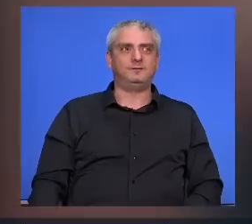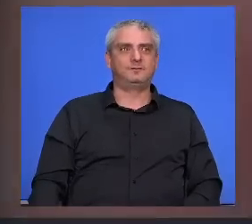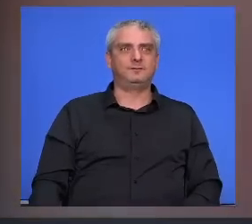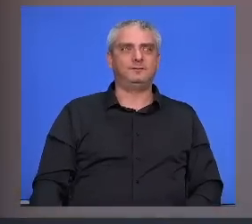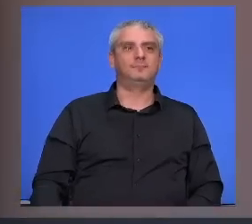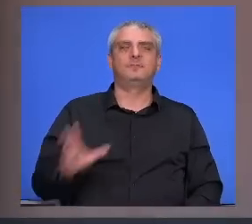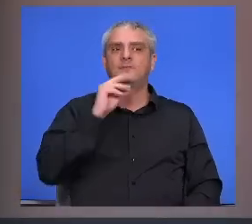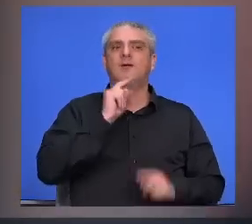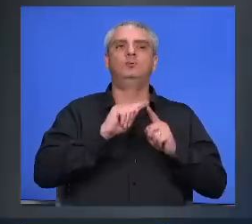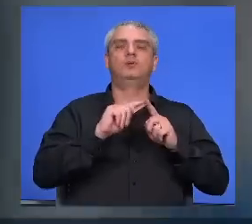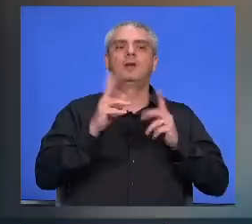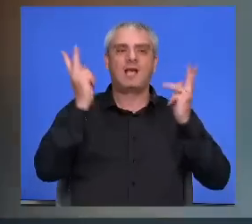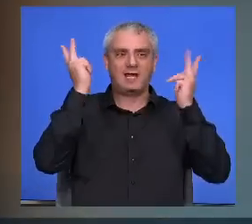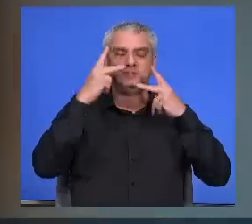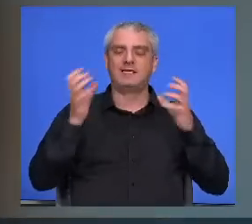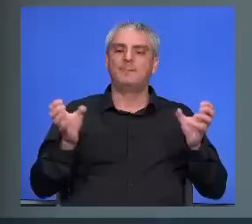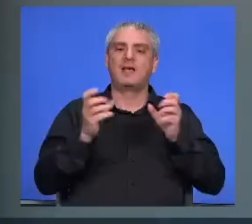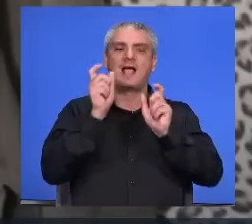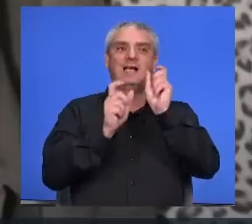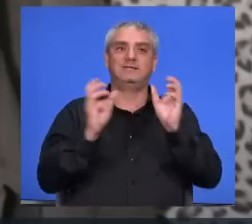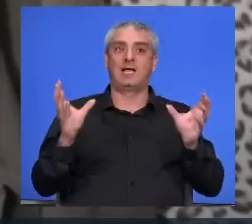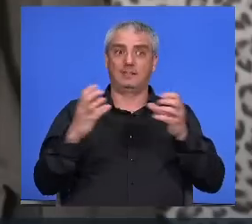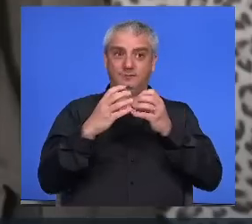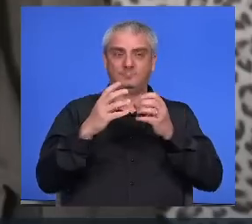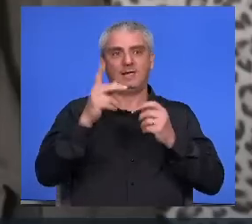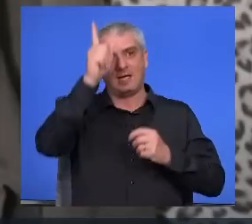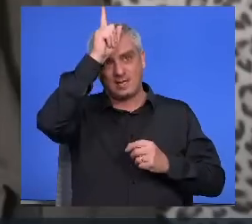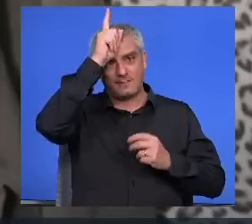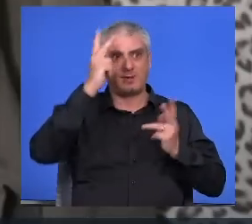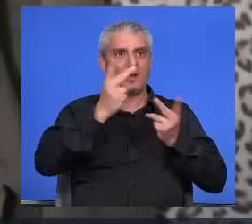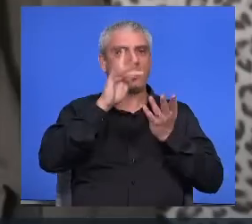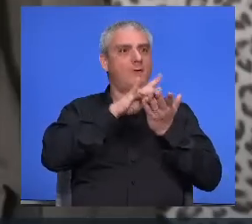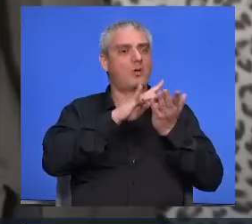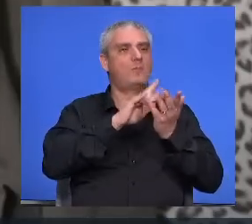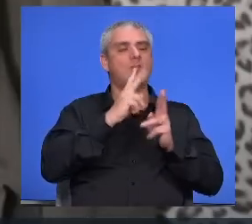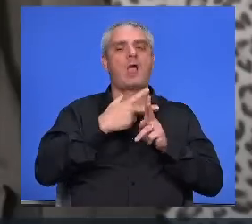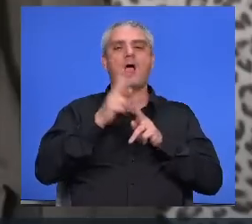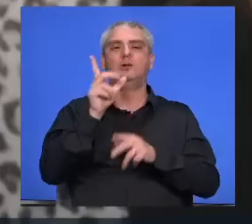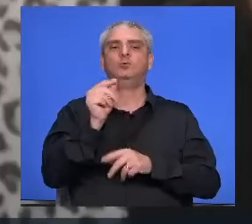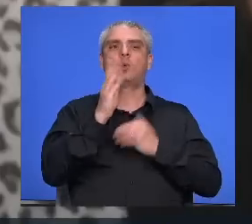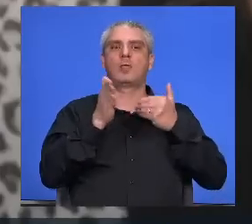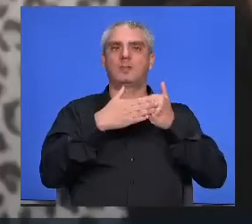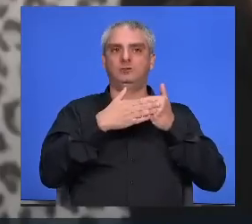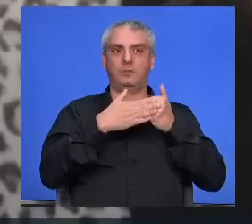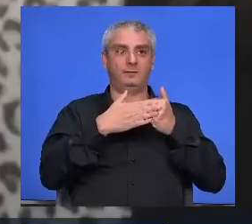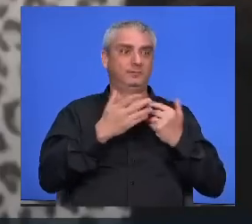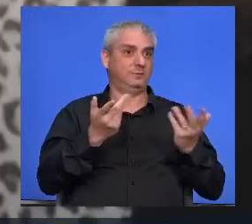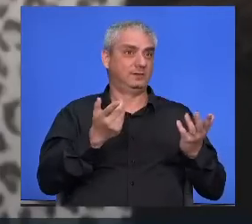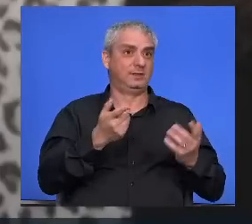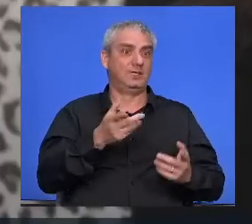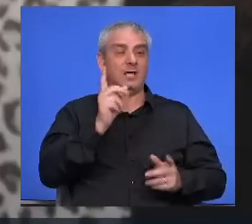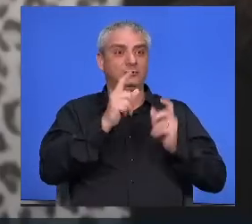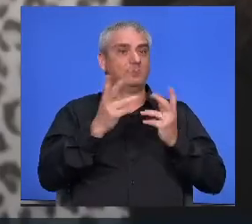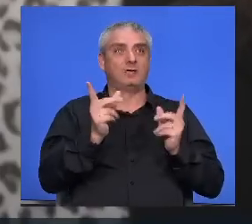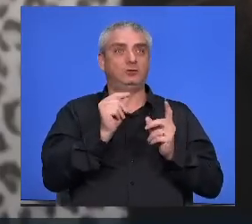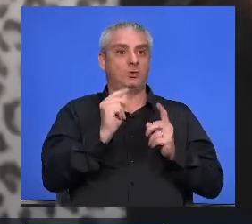אנחנו מדברים על סוג של הסכם איחוד אזרחי שיקל על הגרמנים במקומות ששמורים רק לזוגות נשואים. Allen Leuten, die nicht diese